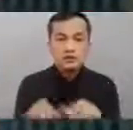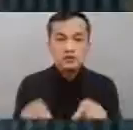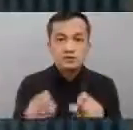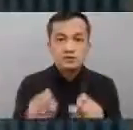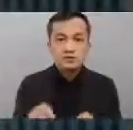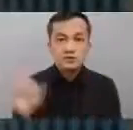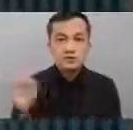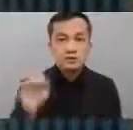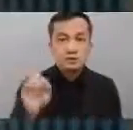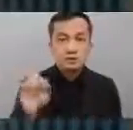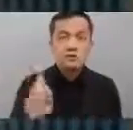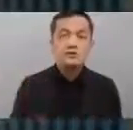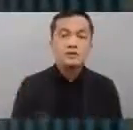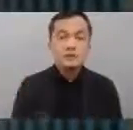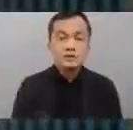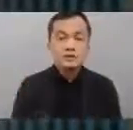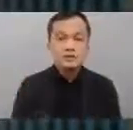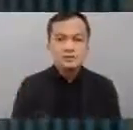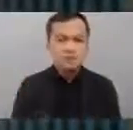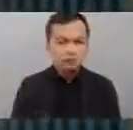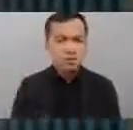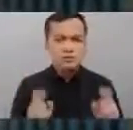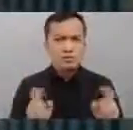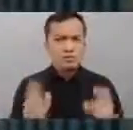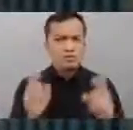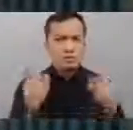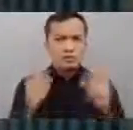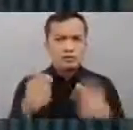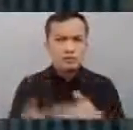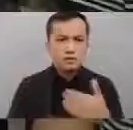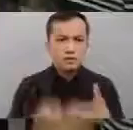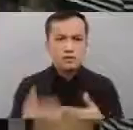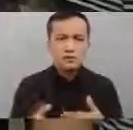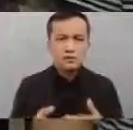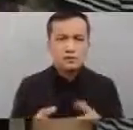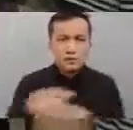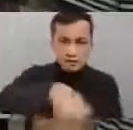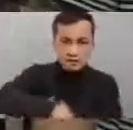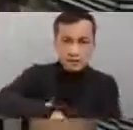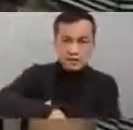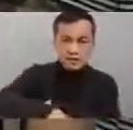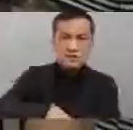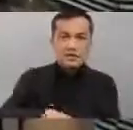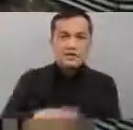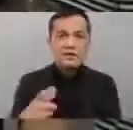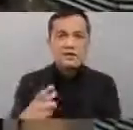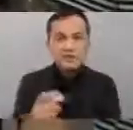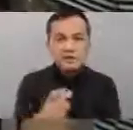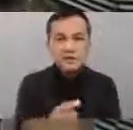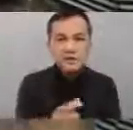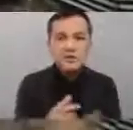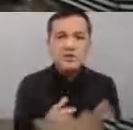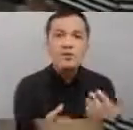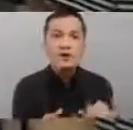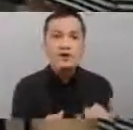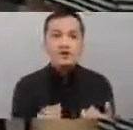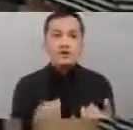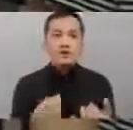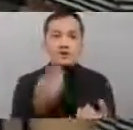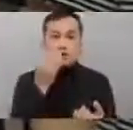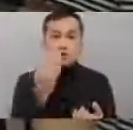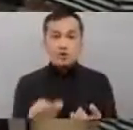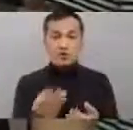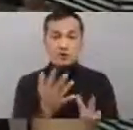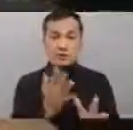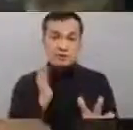Divisoria para po maging protected po sa virus. Nagpaturok na rin ng second dose ng Sinovac ang tindera ng